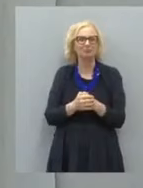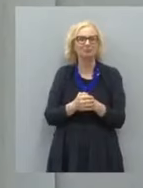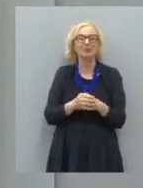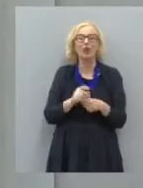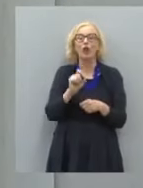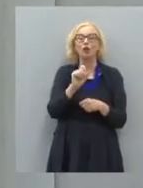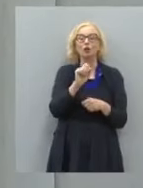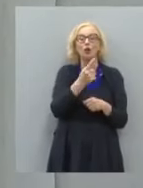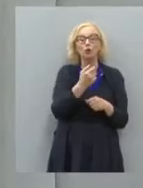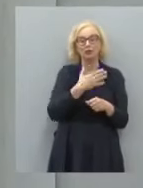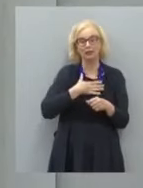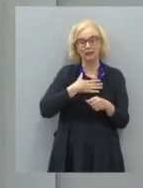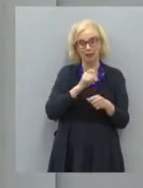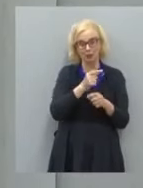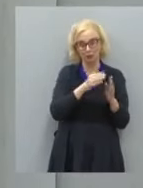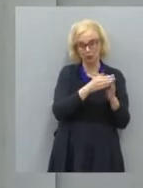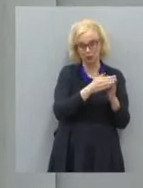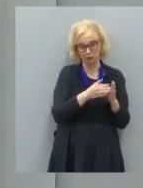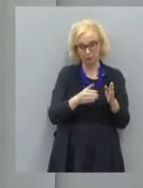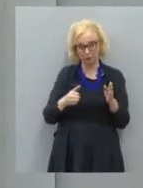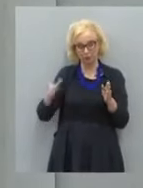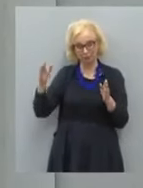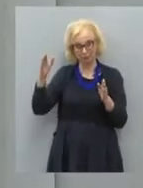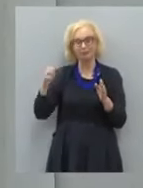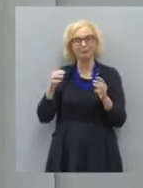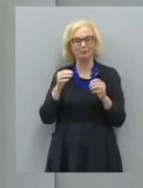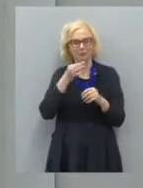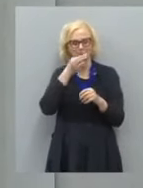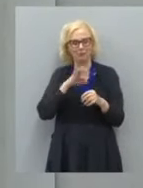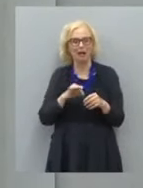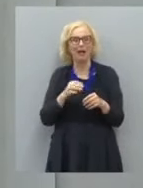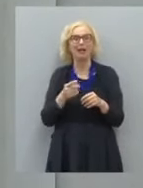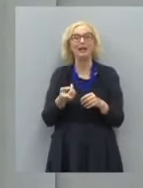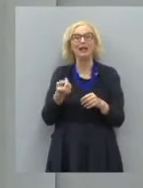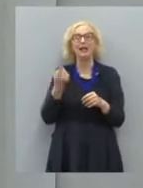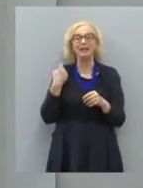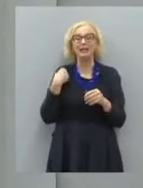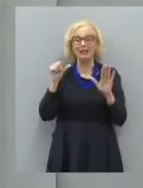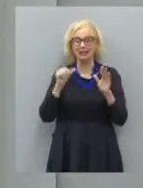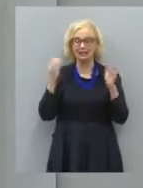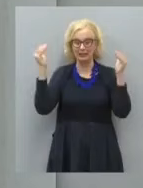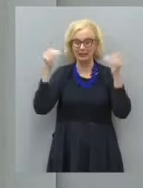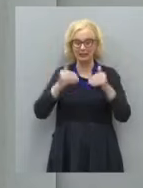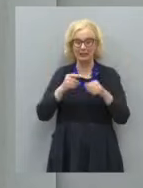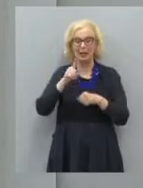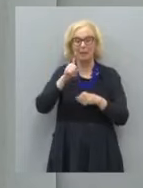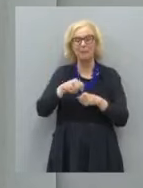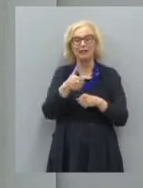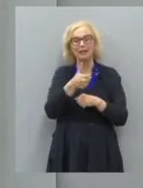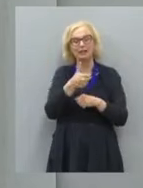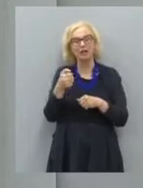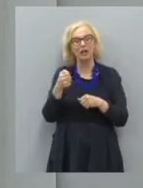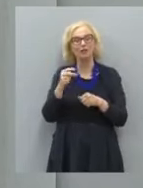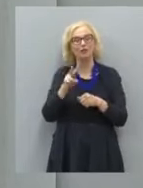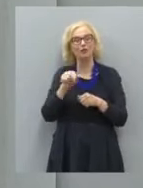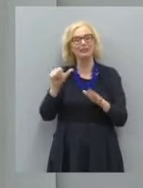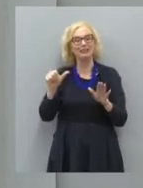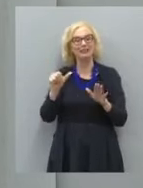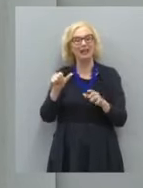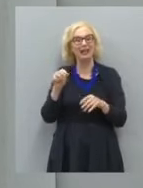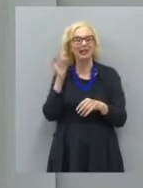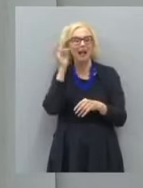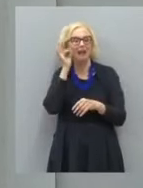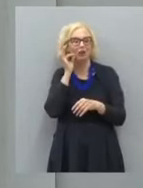12 anni in su proprio questa settimana al 18 di ieri si erano prenotati 1.126 adolescenti